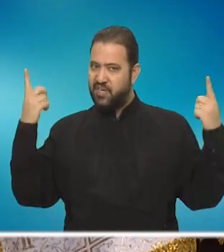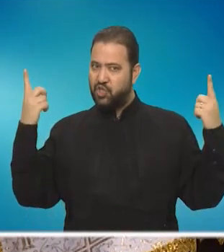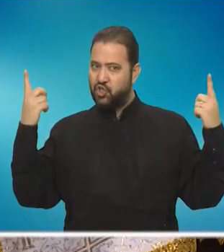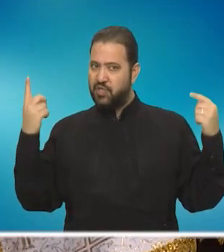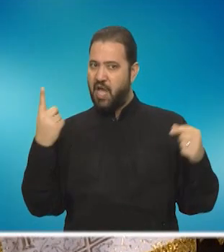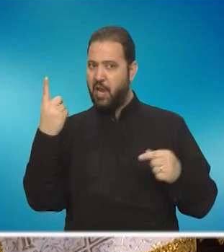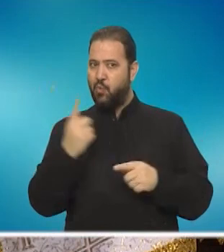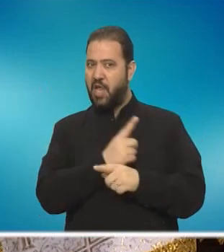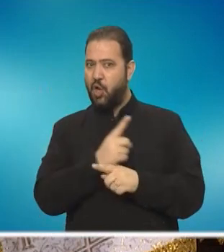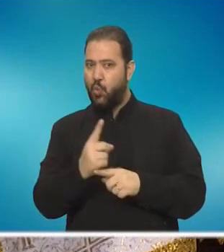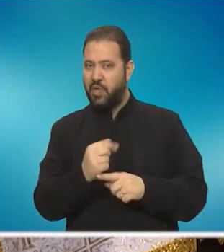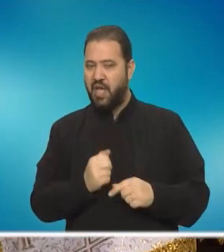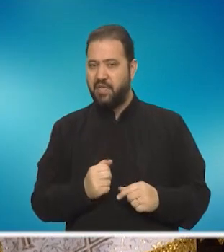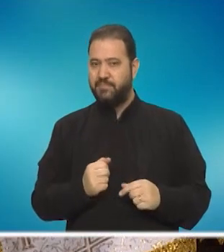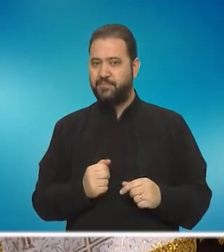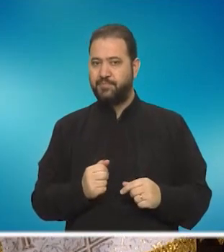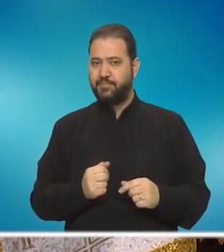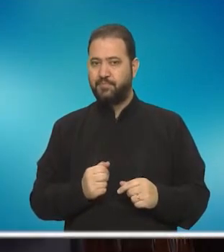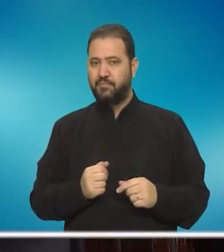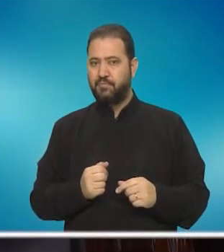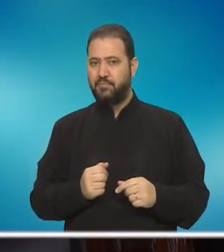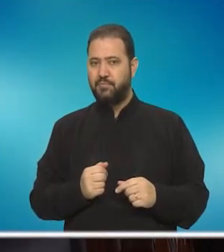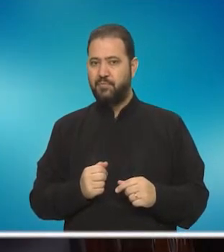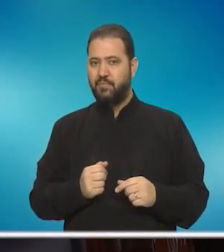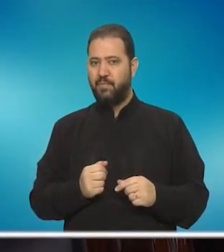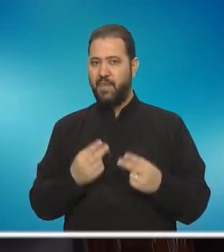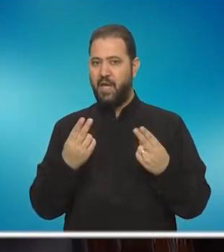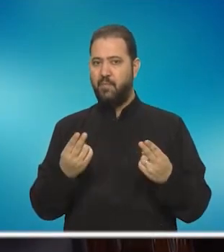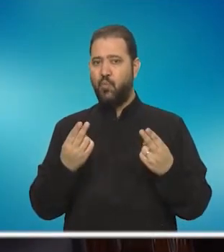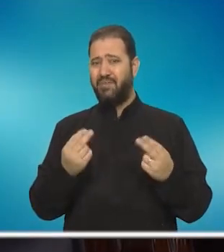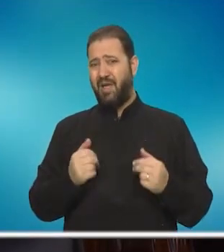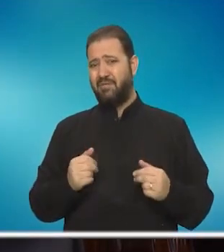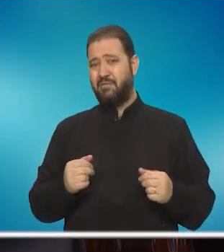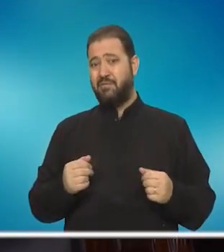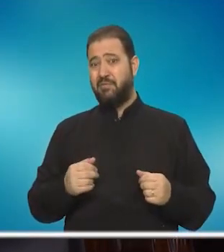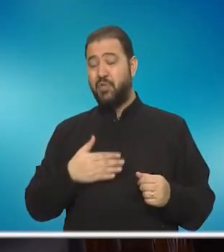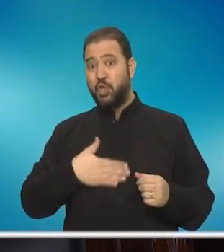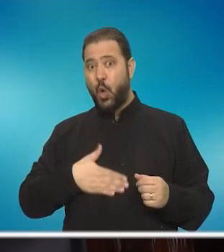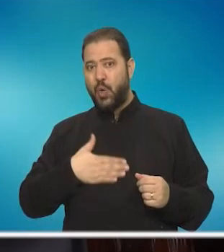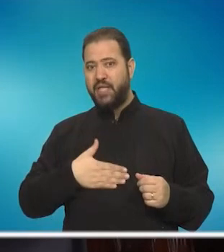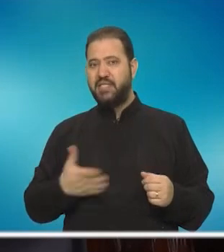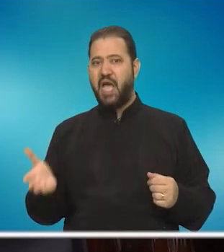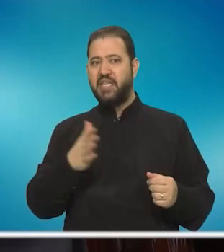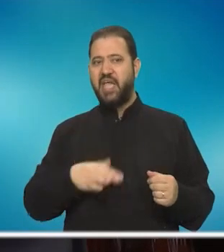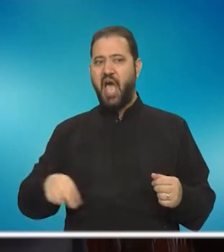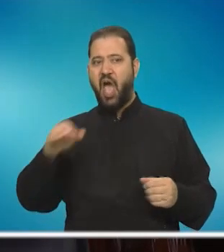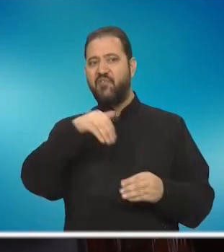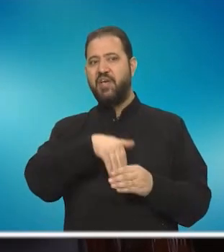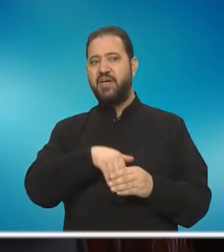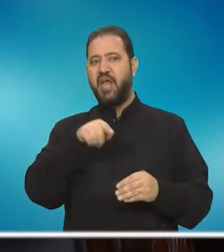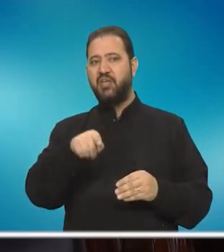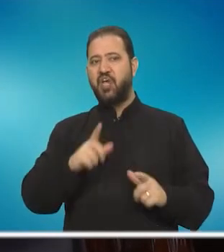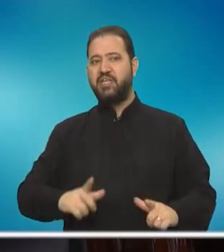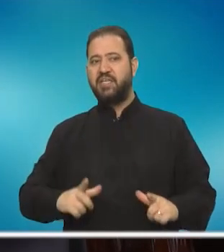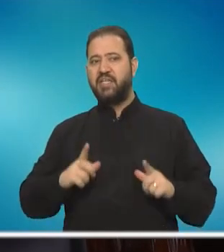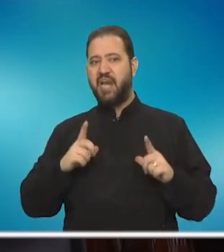sfârșit a unei lucrări și mai ales dorința de a fi în